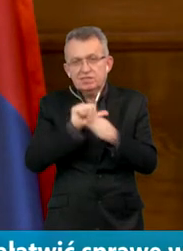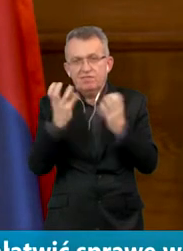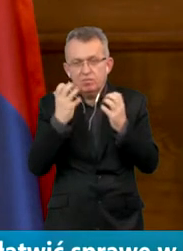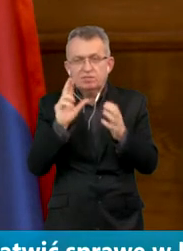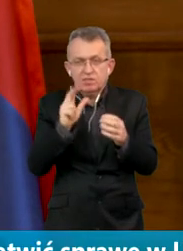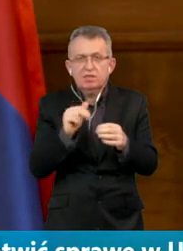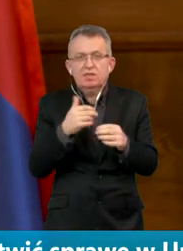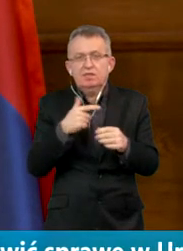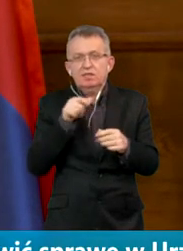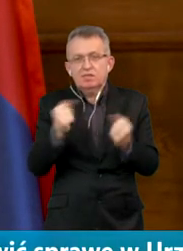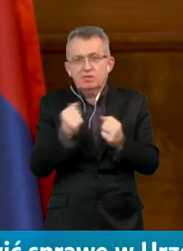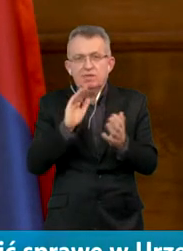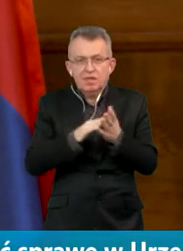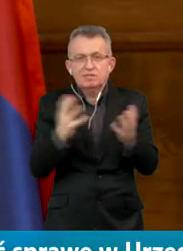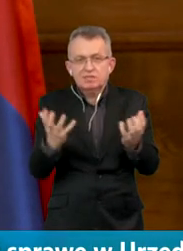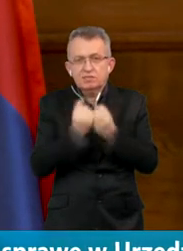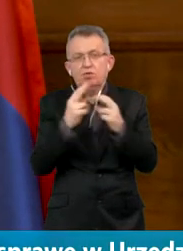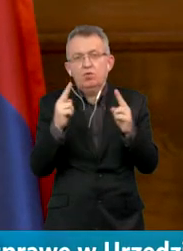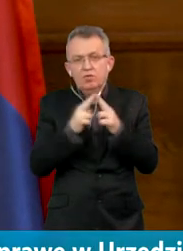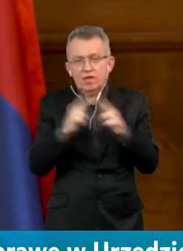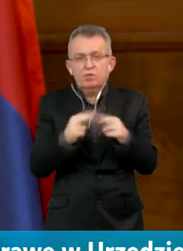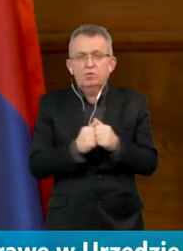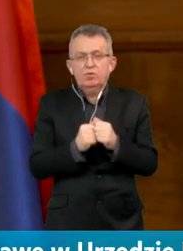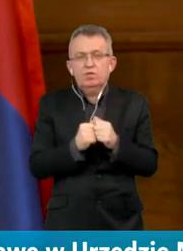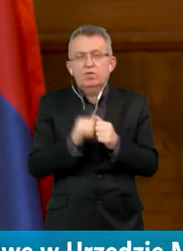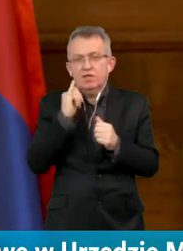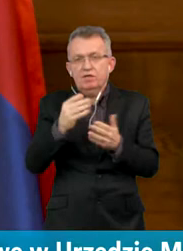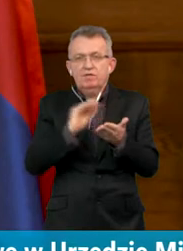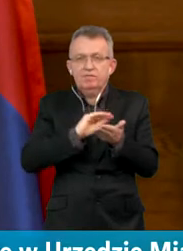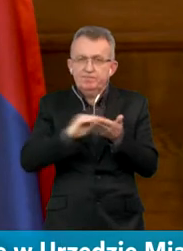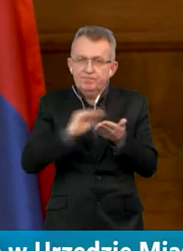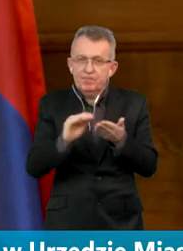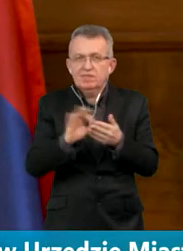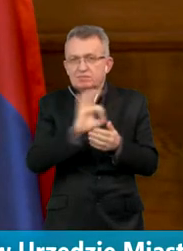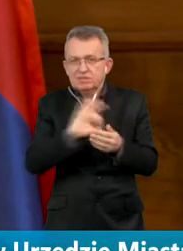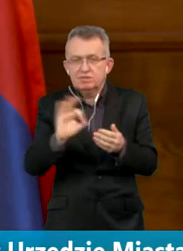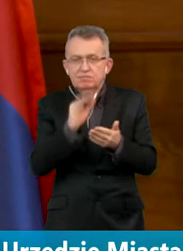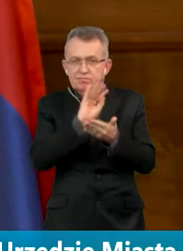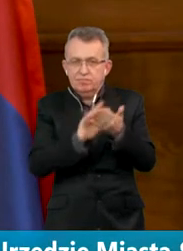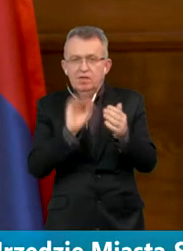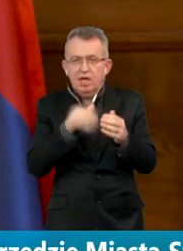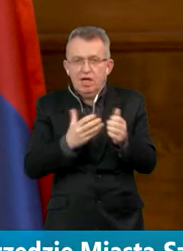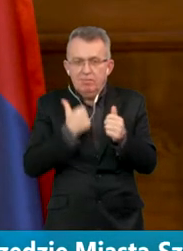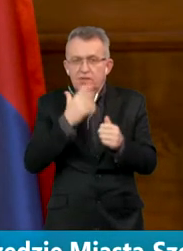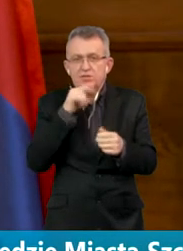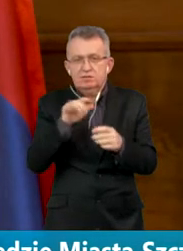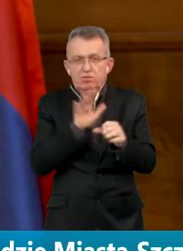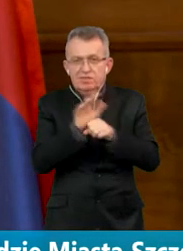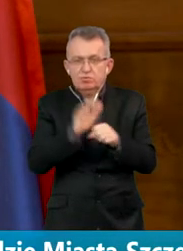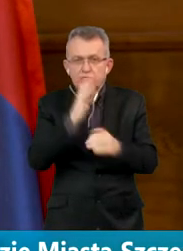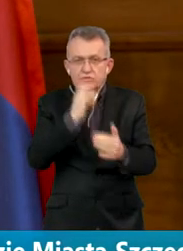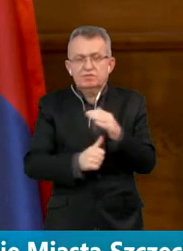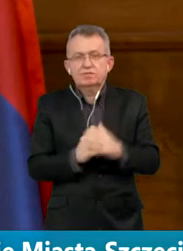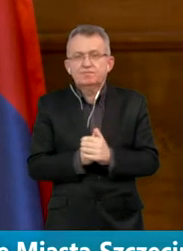na znalezienie kontaktu i też wypełnienie odpowiednich formularzy po to, żeby z tego transportu